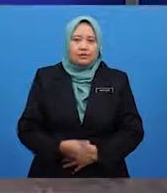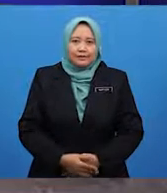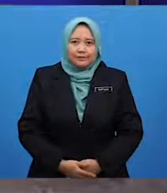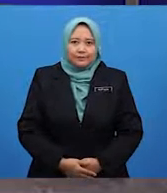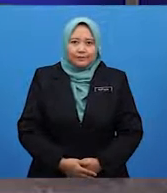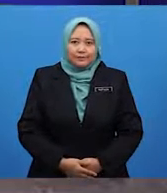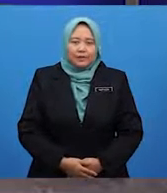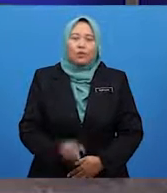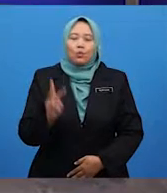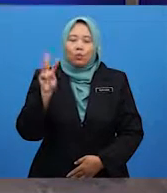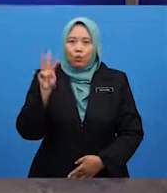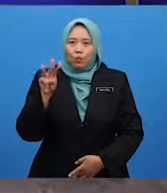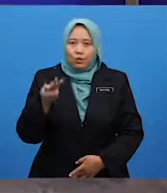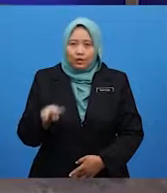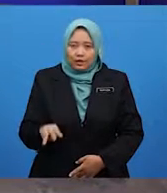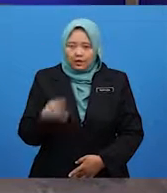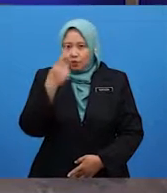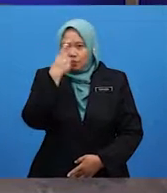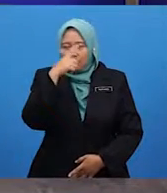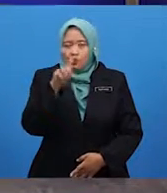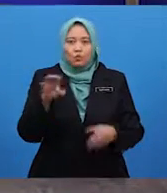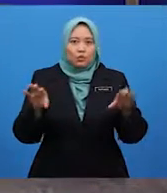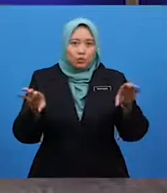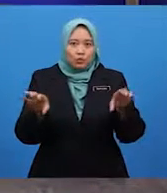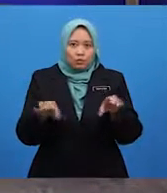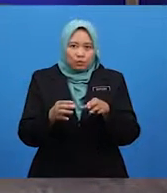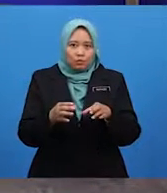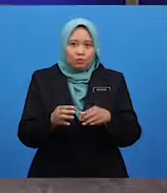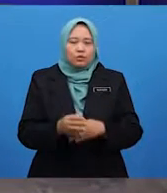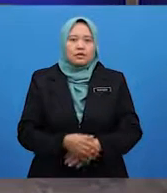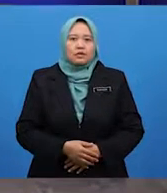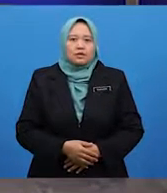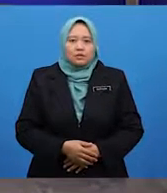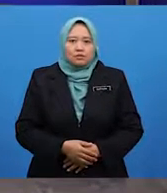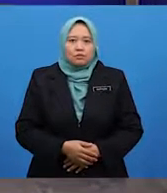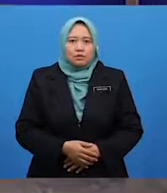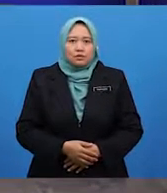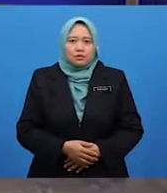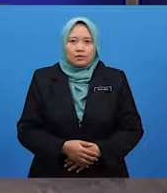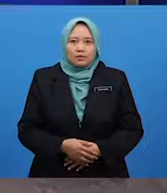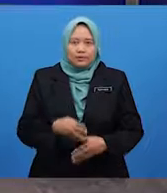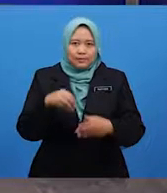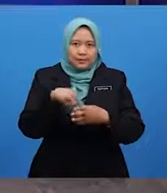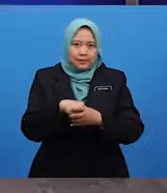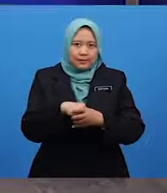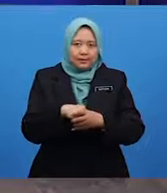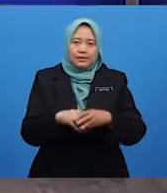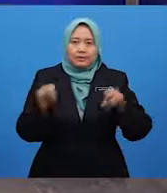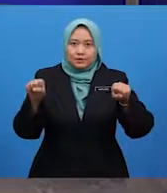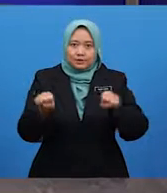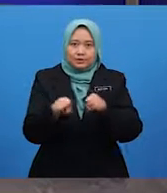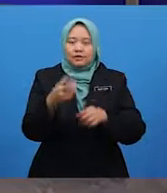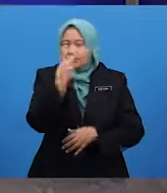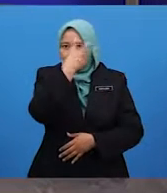topik wajib atau penghasilan kajian yang perlu melalui proses gerak kerja dalam mata pelajaran seni visual semester